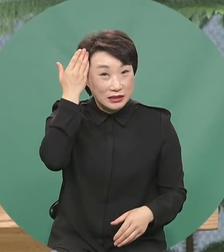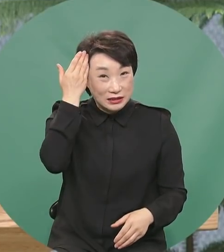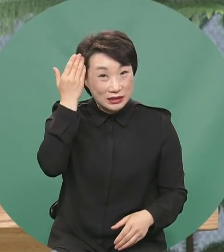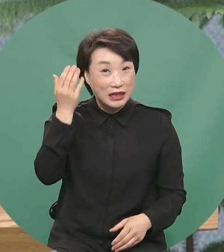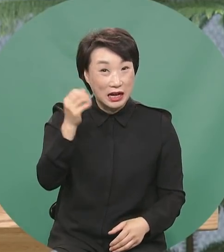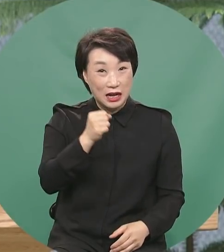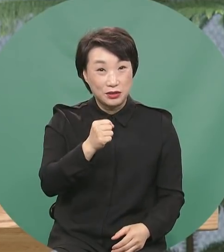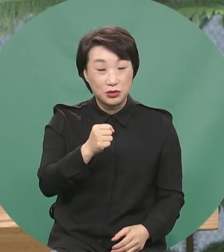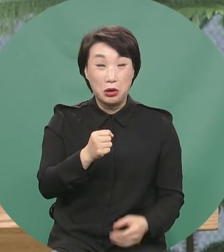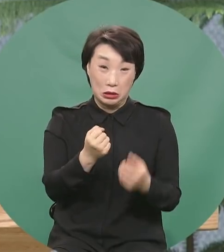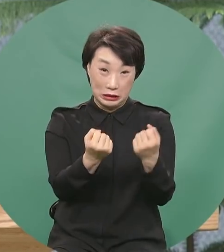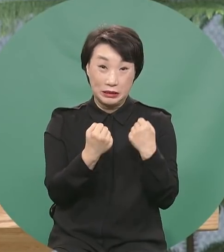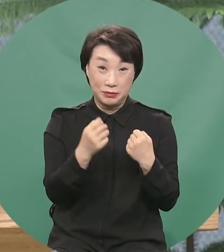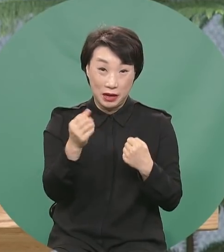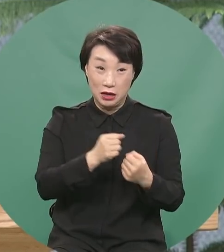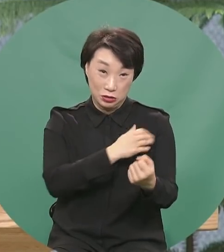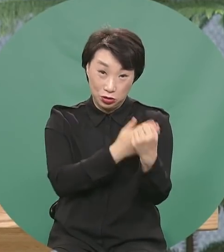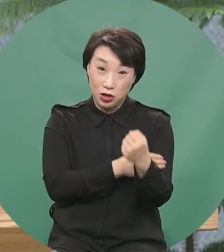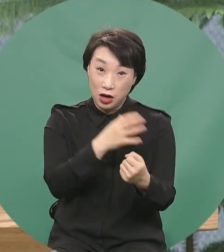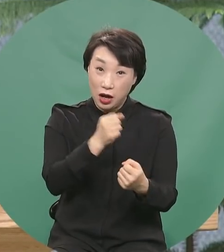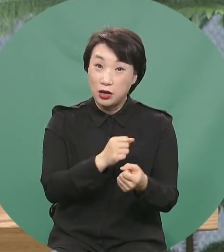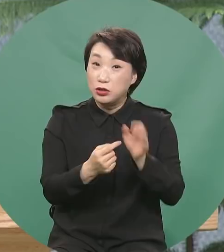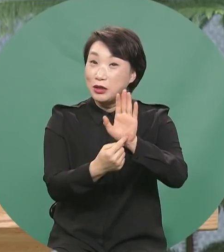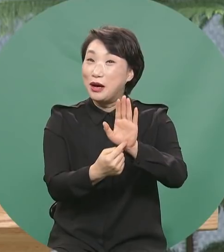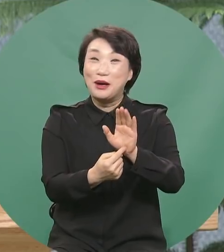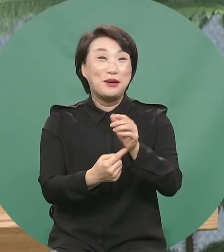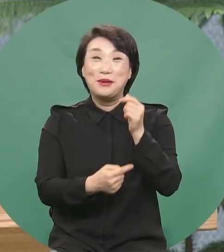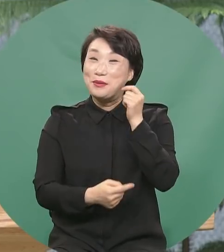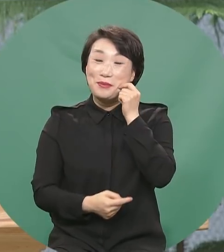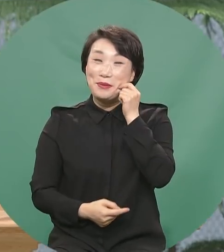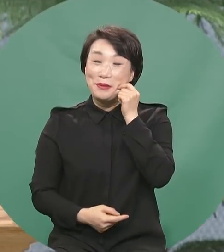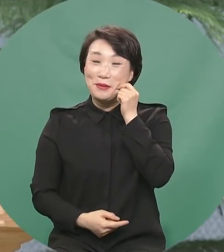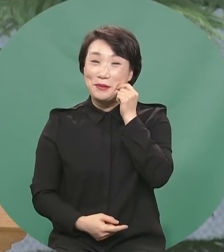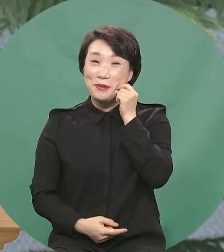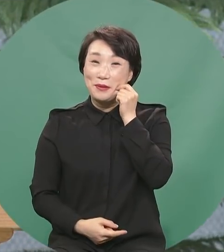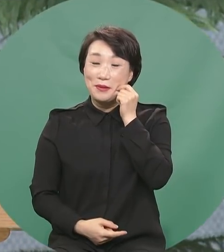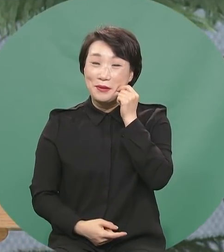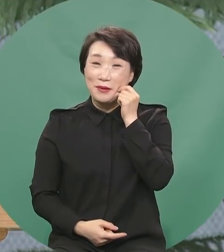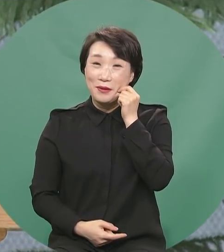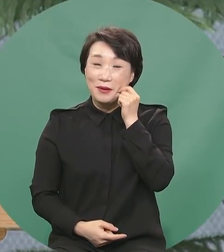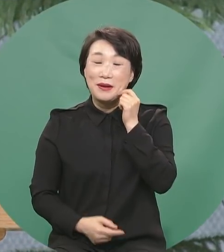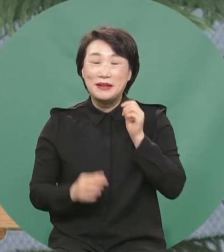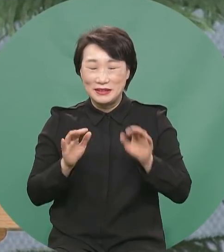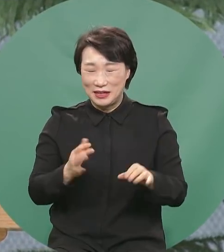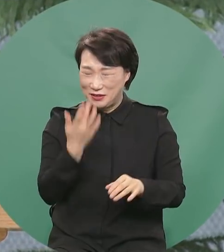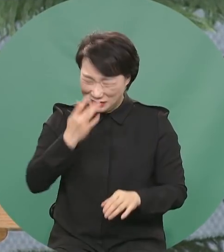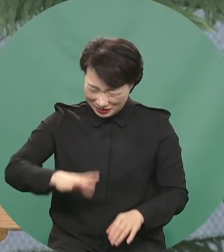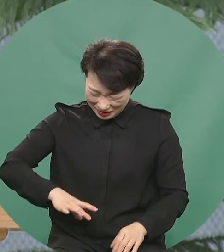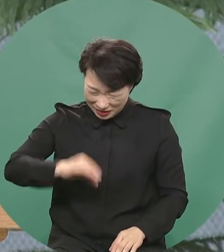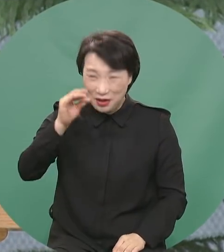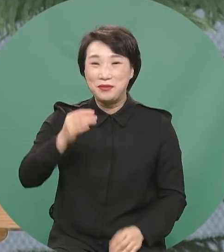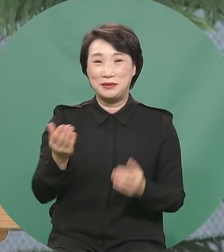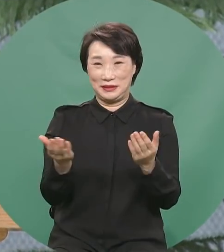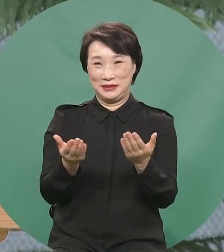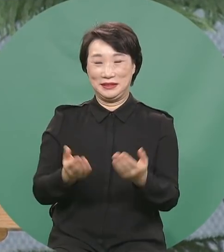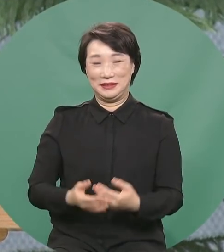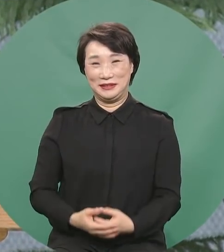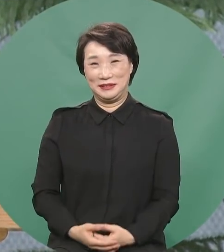지식으로도 힘으로도 능으로도 나타낼 수 없는 전무한 것들입니다.